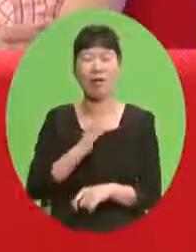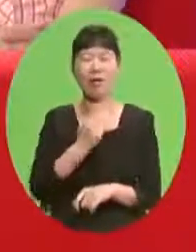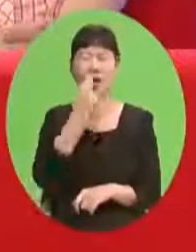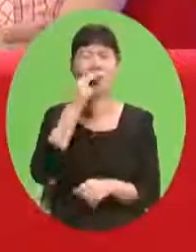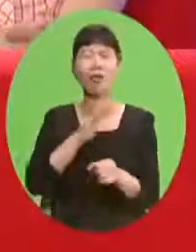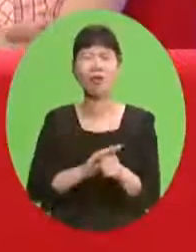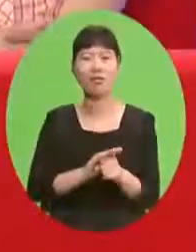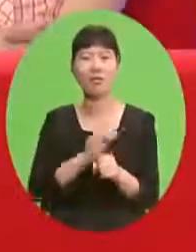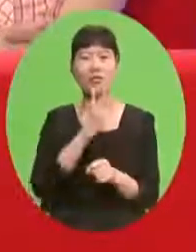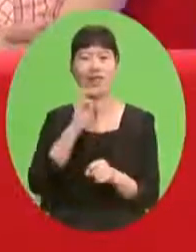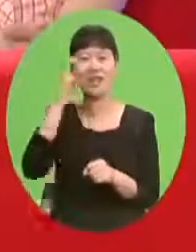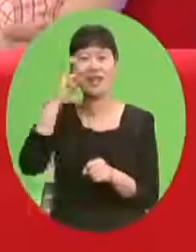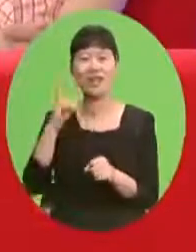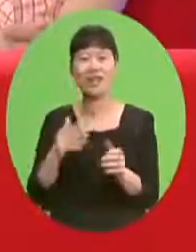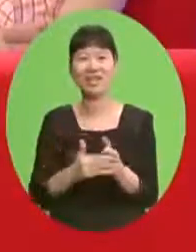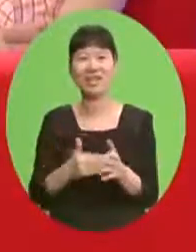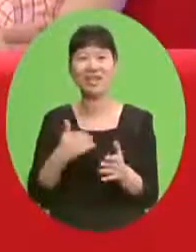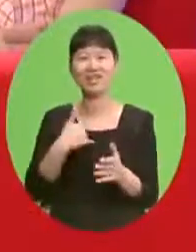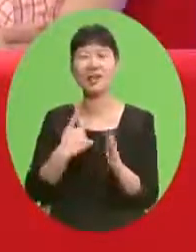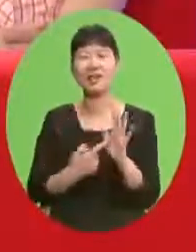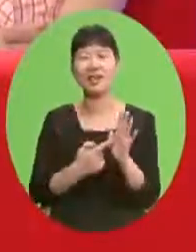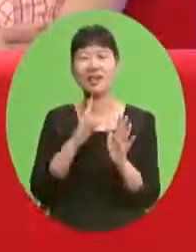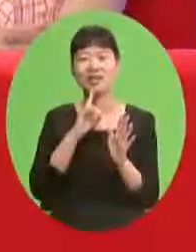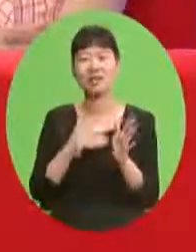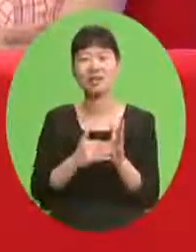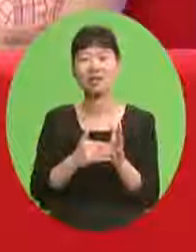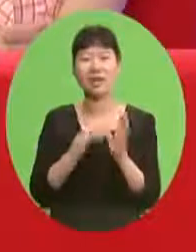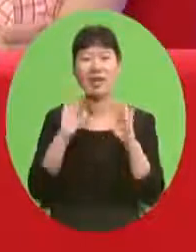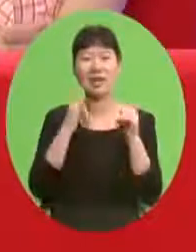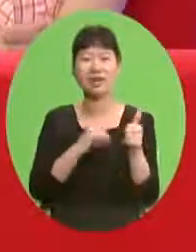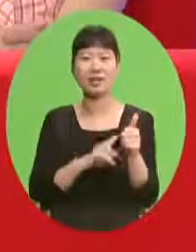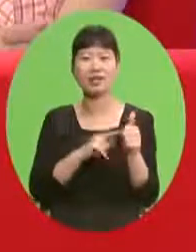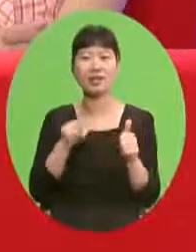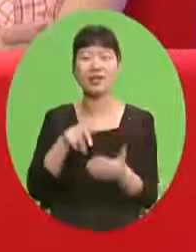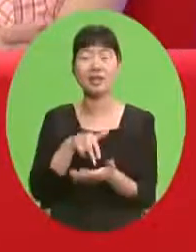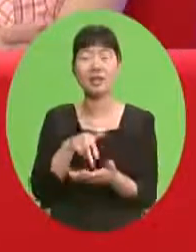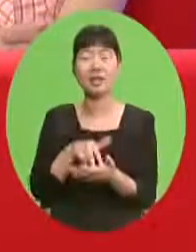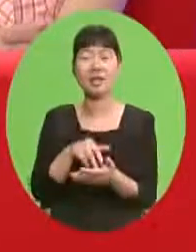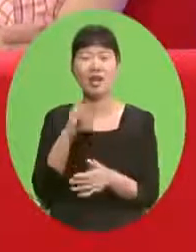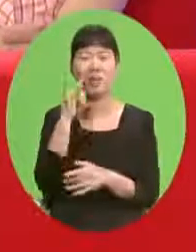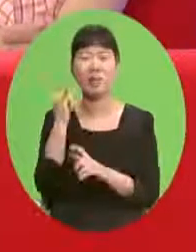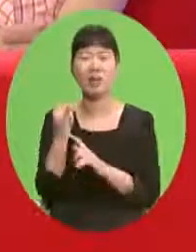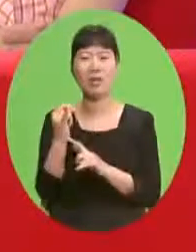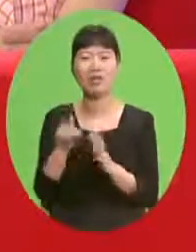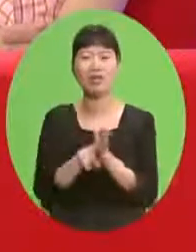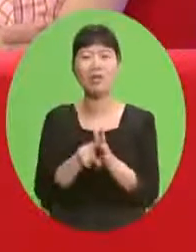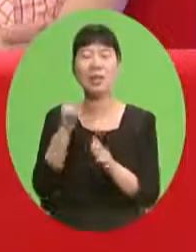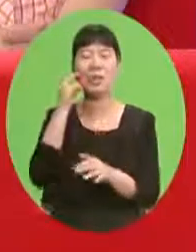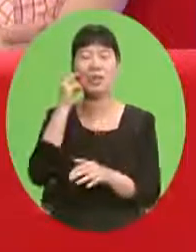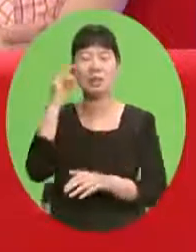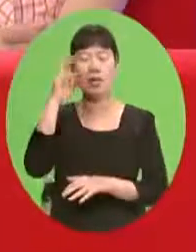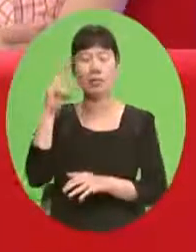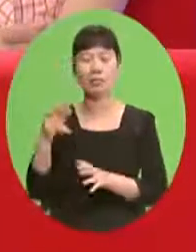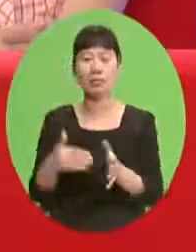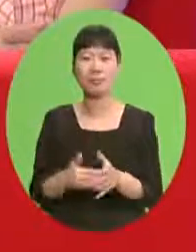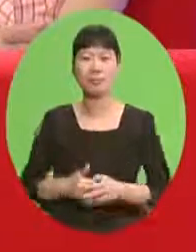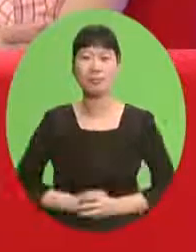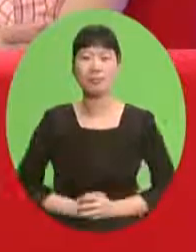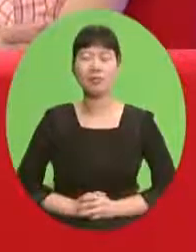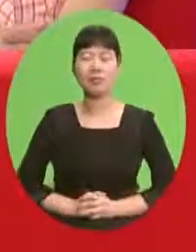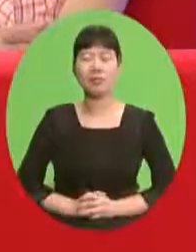이런 생각을 할 것 같아요. 네. 그냥 저의 표현이지만. 그래서 아이들은요, 이 상황에서 엄마를 신뢰하지 못할 것 같습니다.